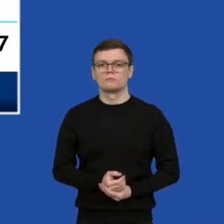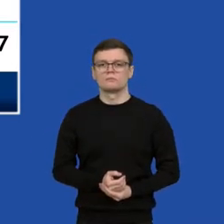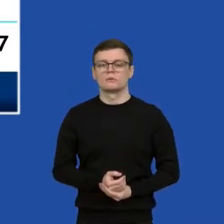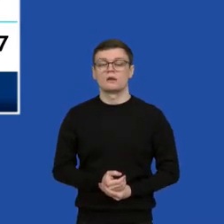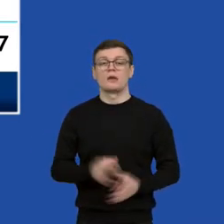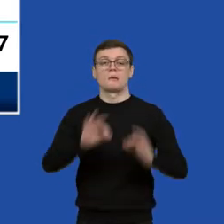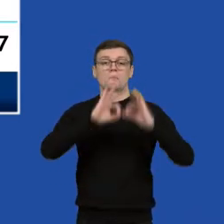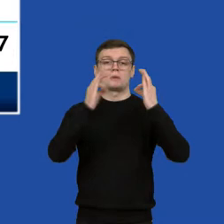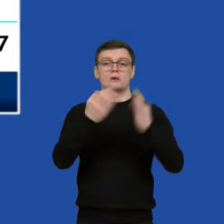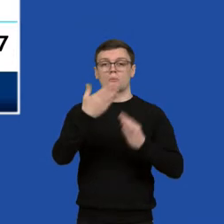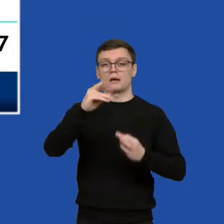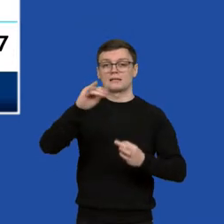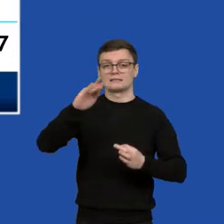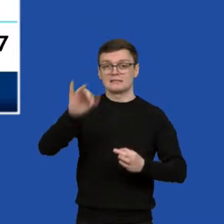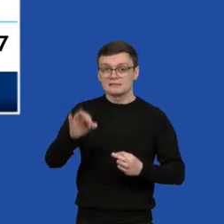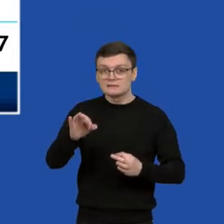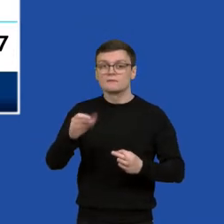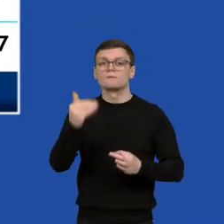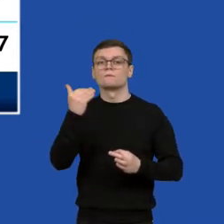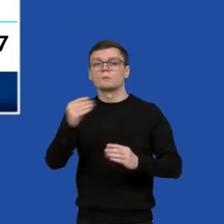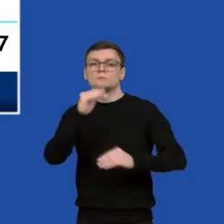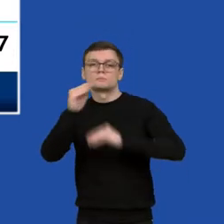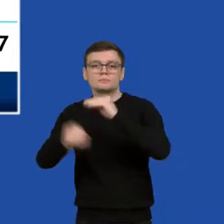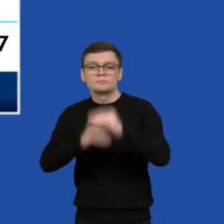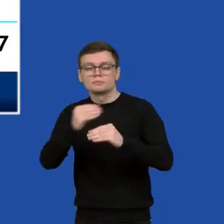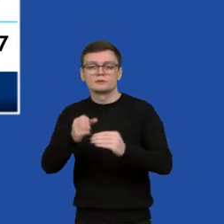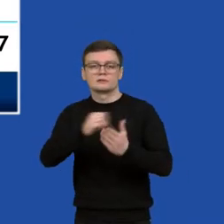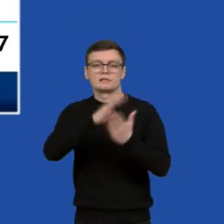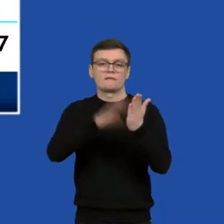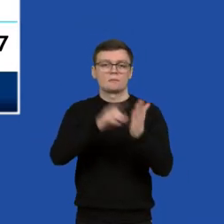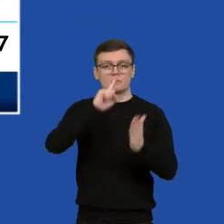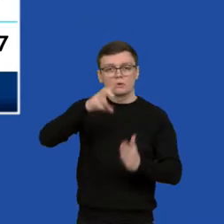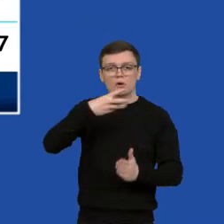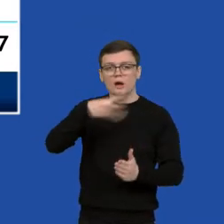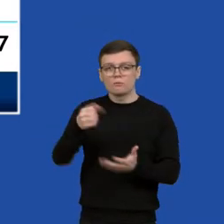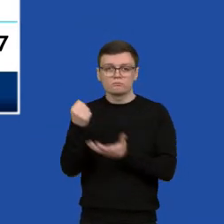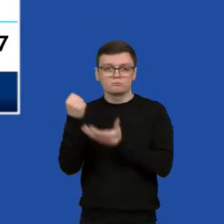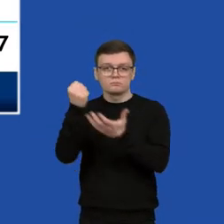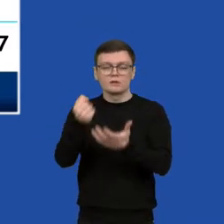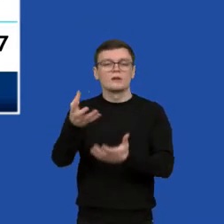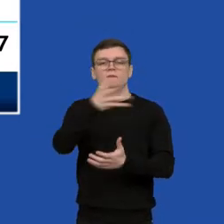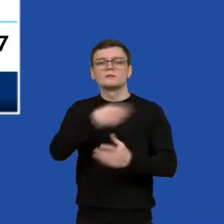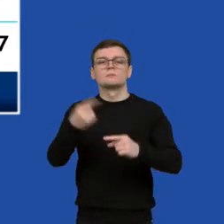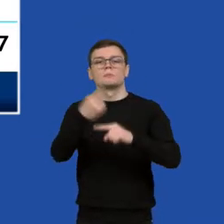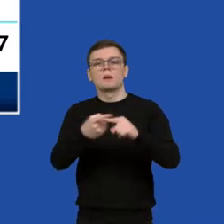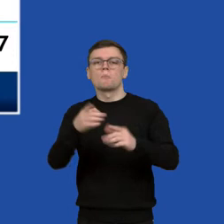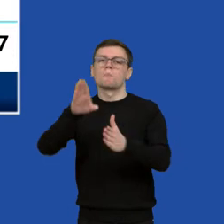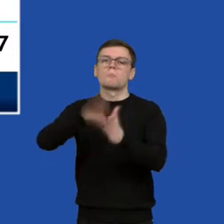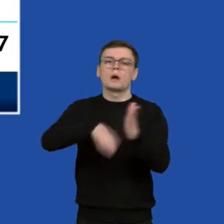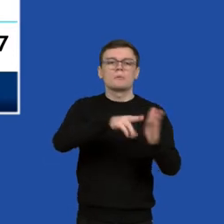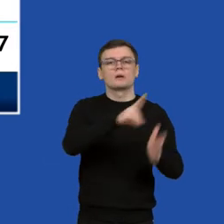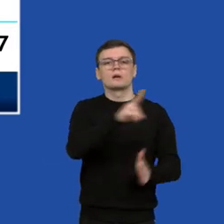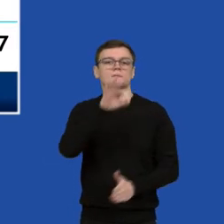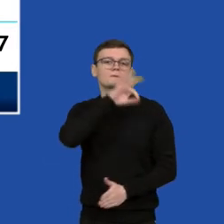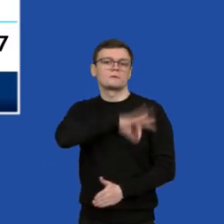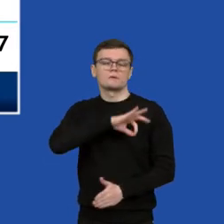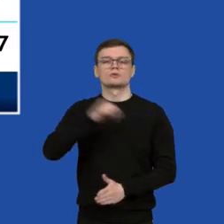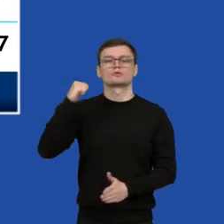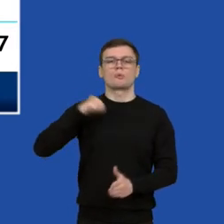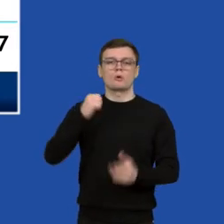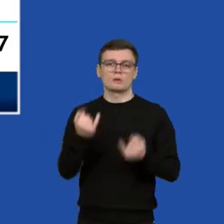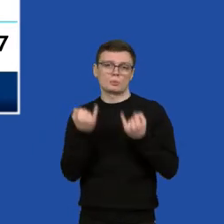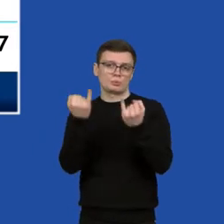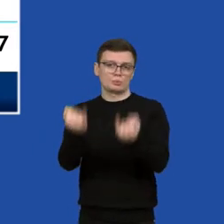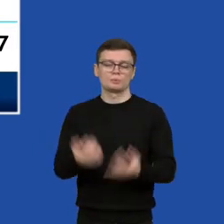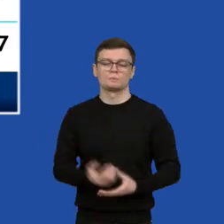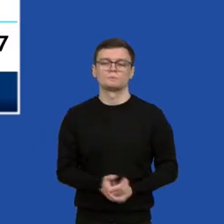namuose įrenginėjimas 19 milijonų eurų. Ir visos šios priemonės yra skirtos būtent būtiniam vartotojams, tai yra gyventojams, žmonėms Lietuvos.